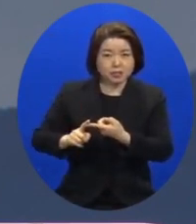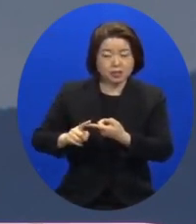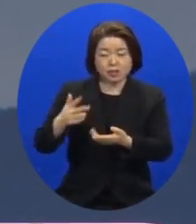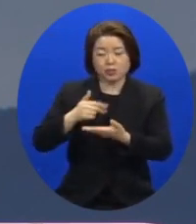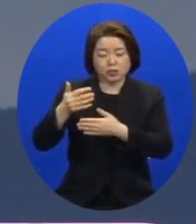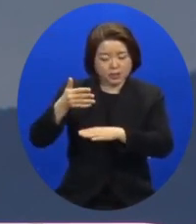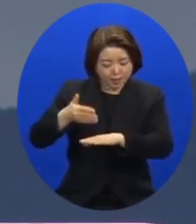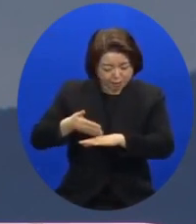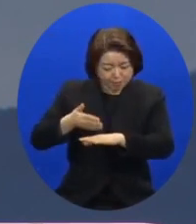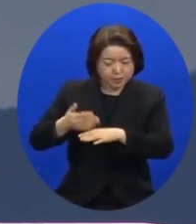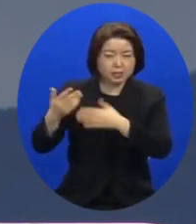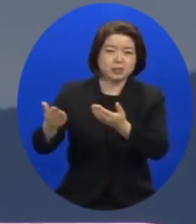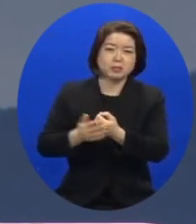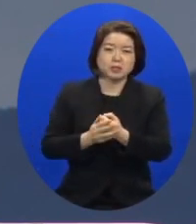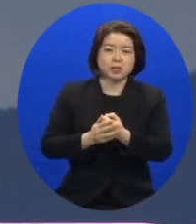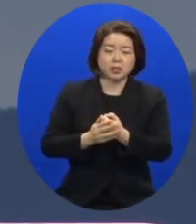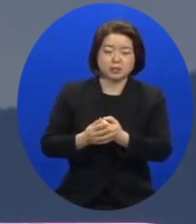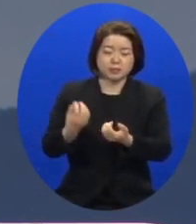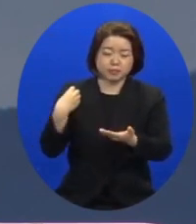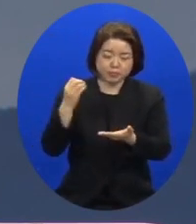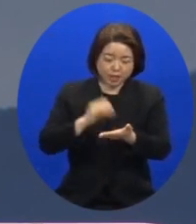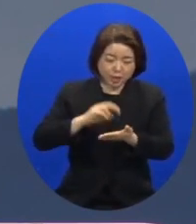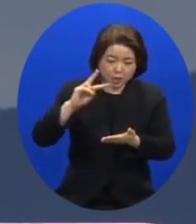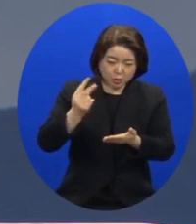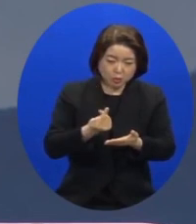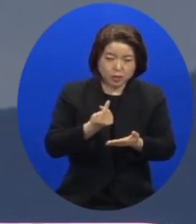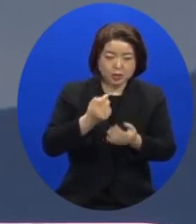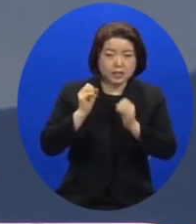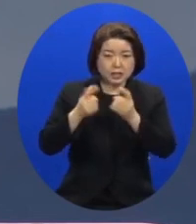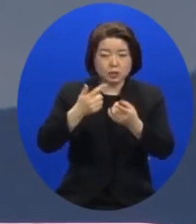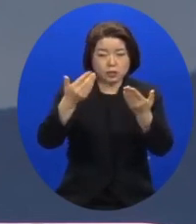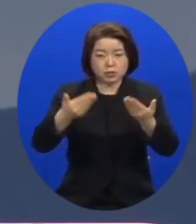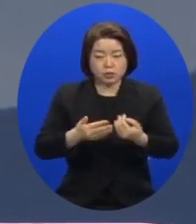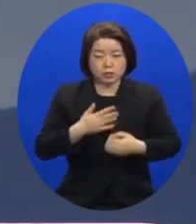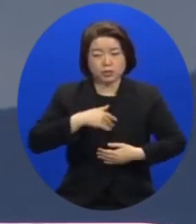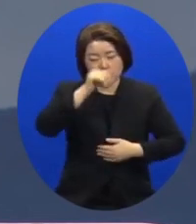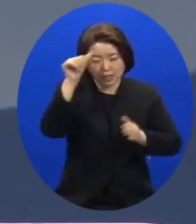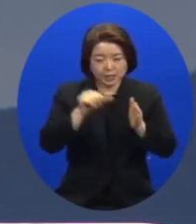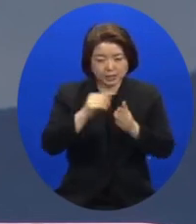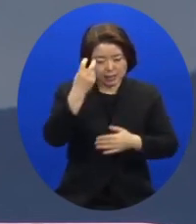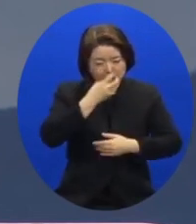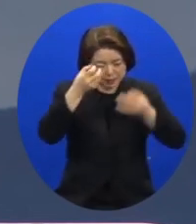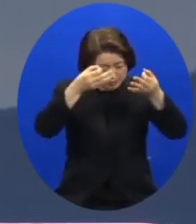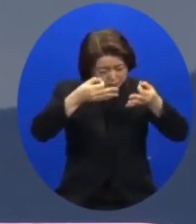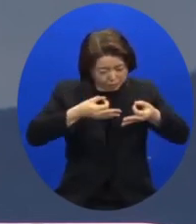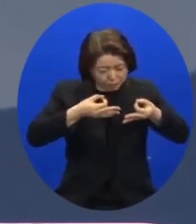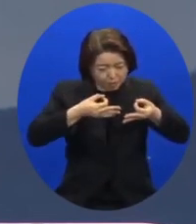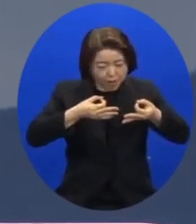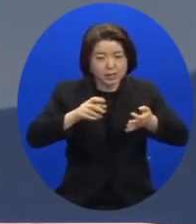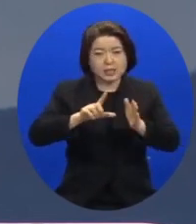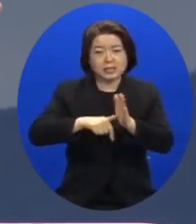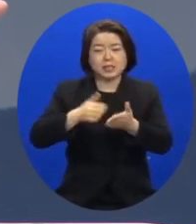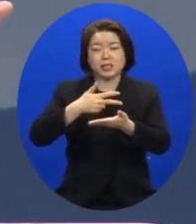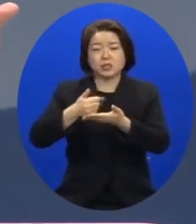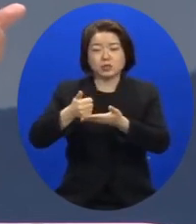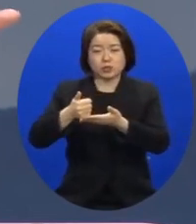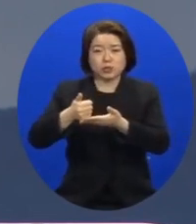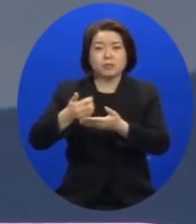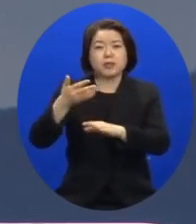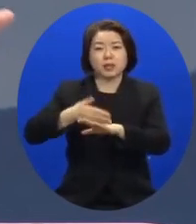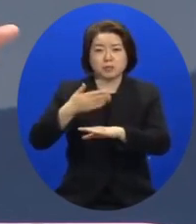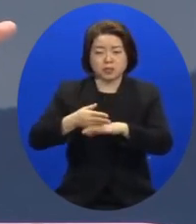감사합니다 돌이킬 기회를 주시고 내 인생 점검할 시간을 주신 주님 감사한 망년회 말 하고